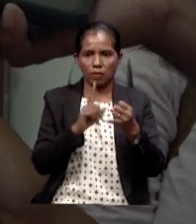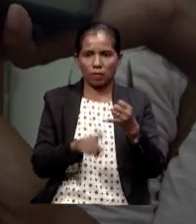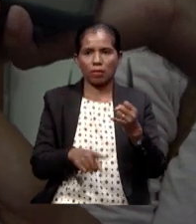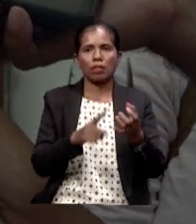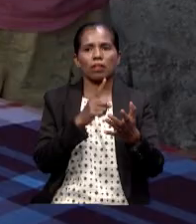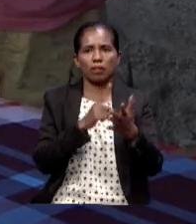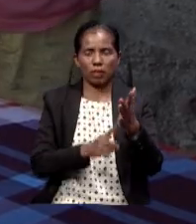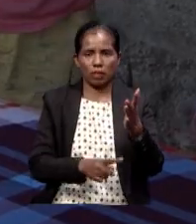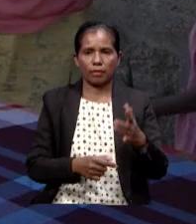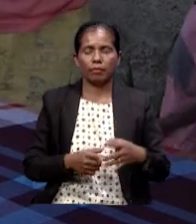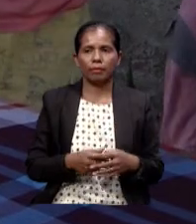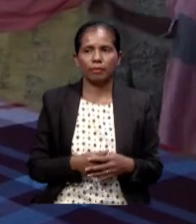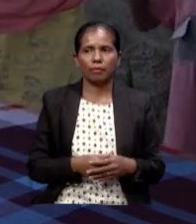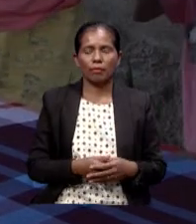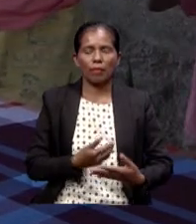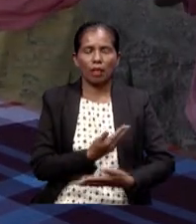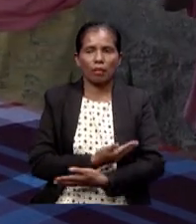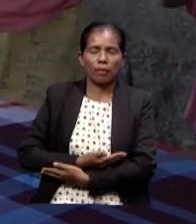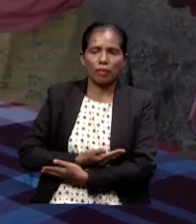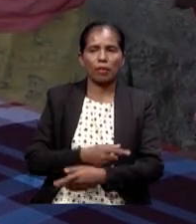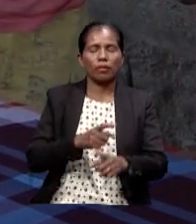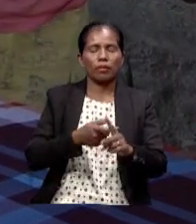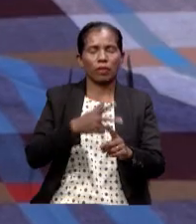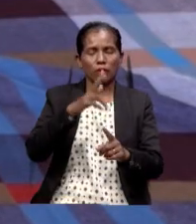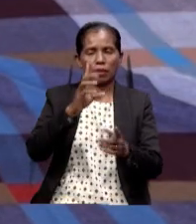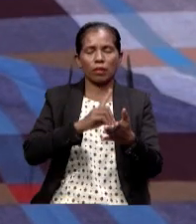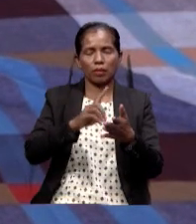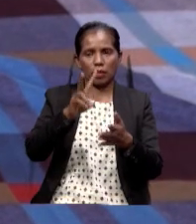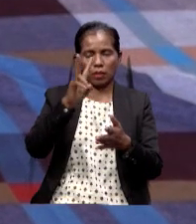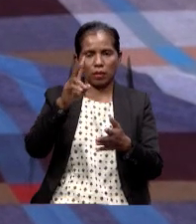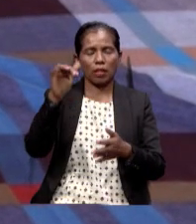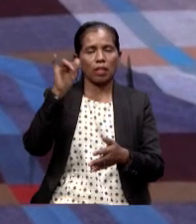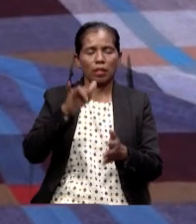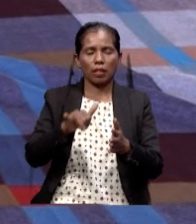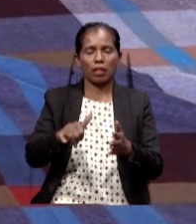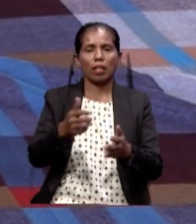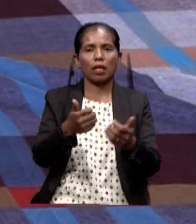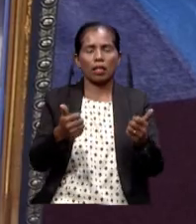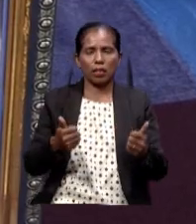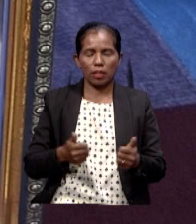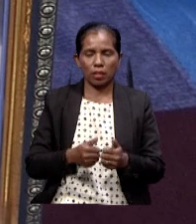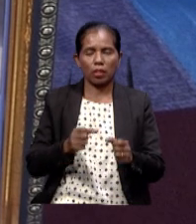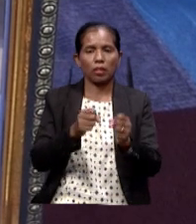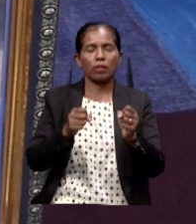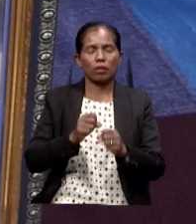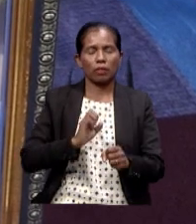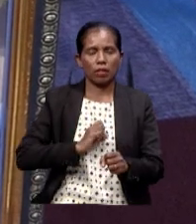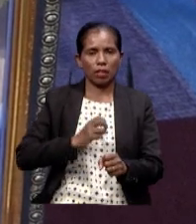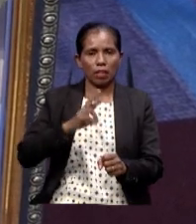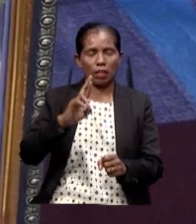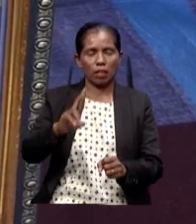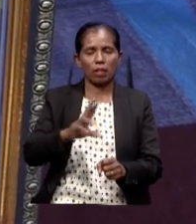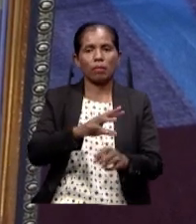saida lolos nega. Bebe Miquela Fulantolo Semana Rua, Rela e Aldeia, Rali Dólar, Suco Hera, Posto Administrativo Cristo